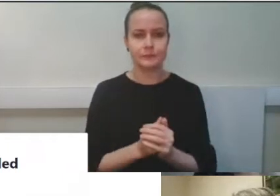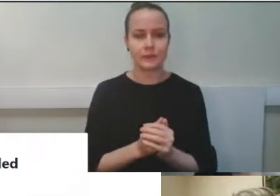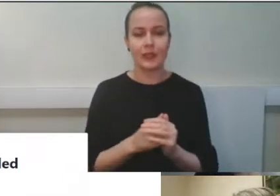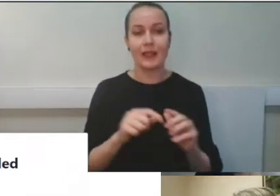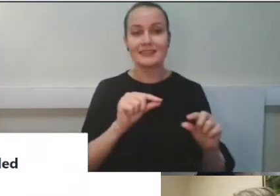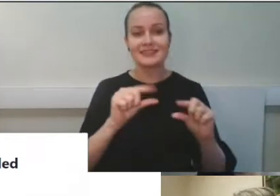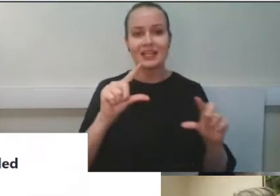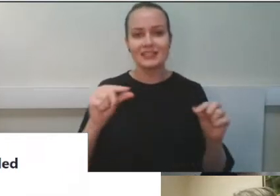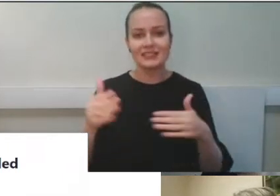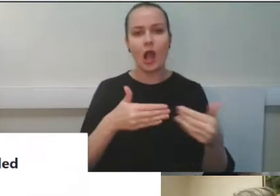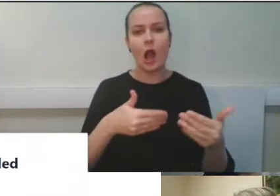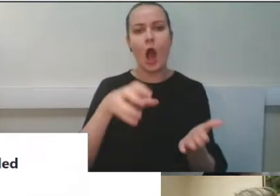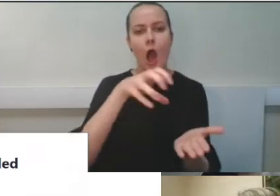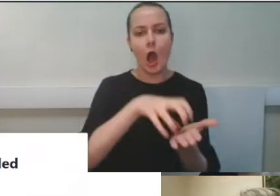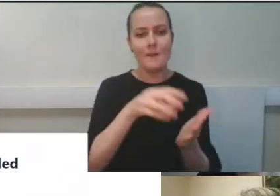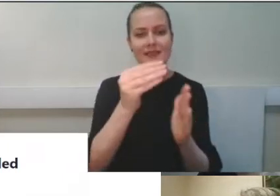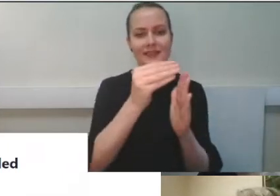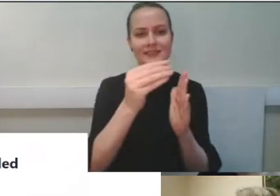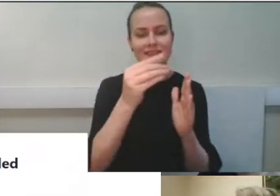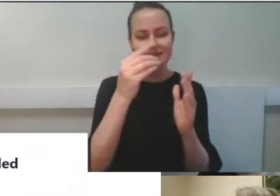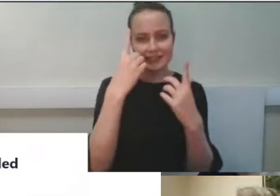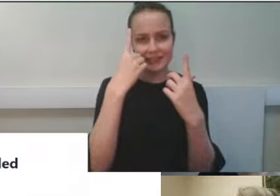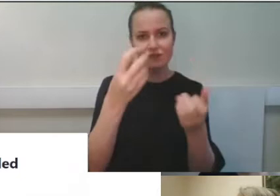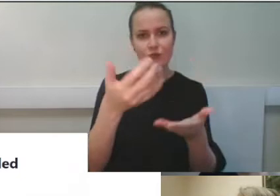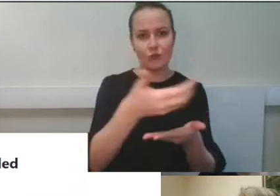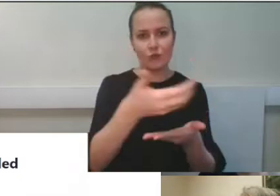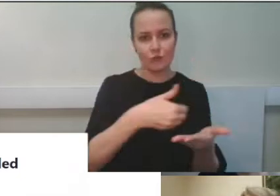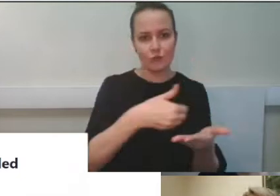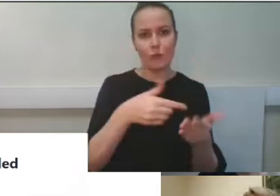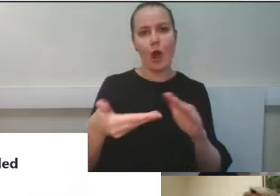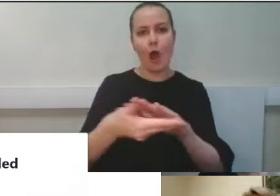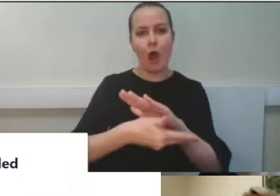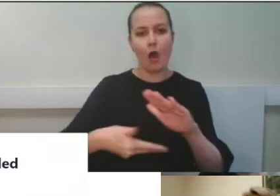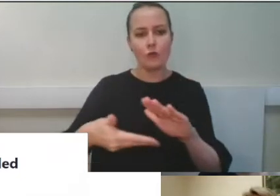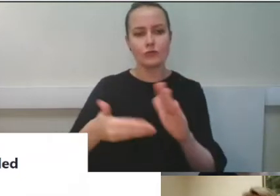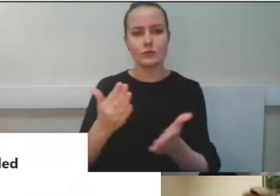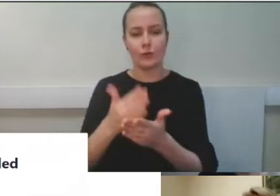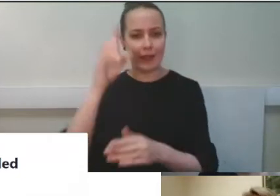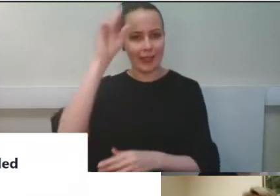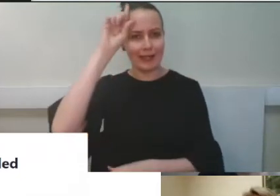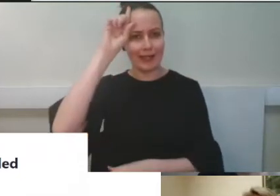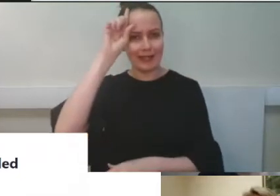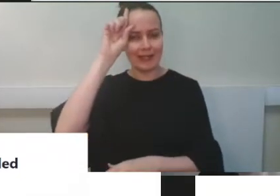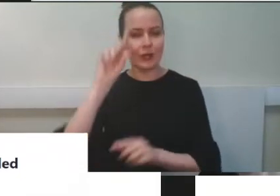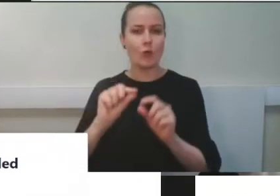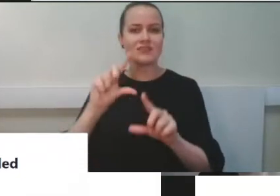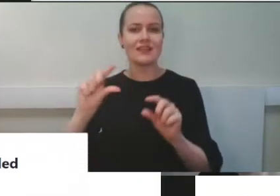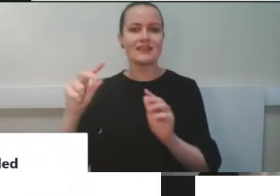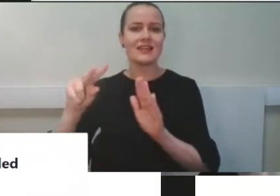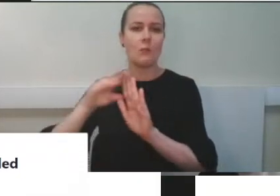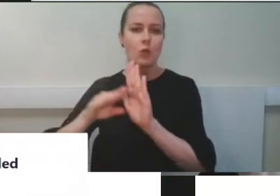Statistikaamet, kui ta statistikat kogub, siis selle aluseks on riikliku statistikprogramm. Ja see